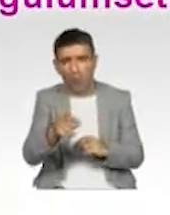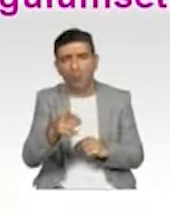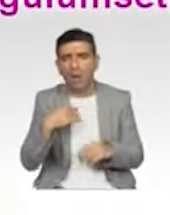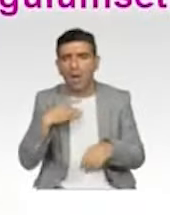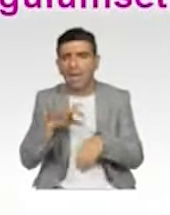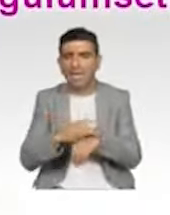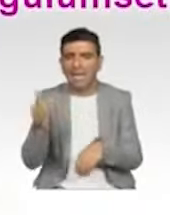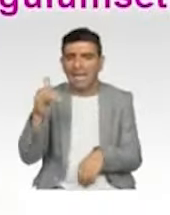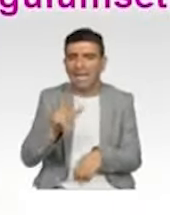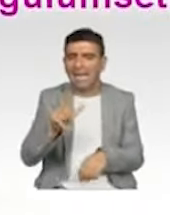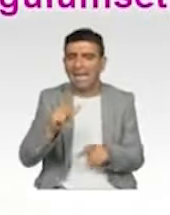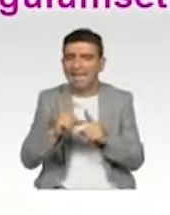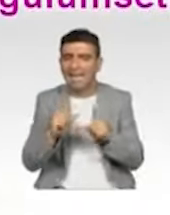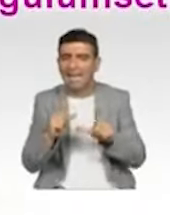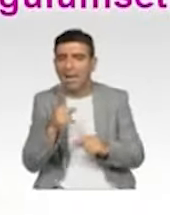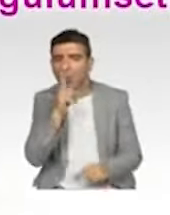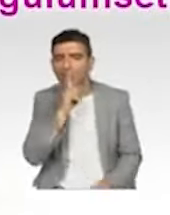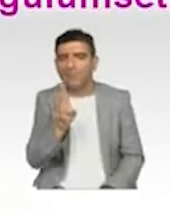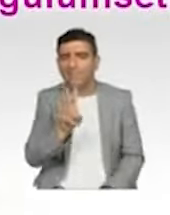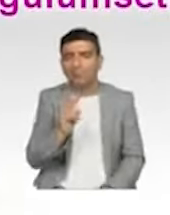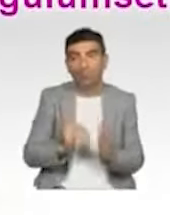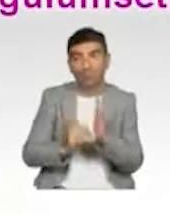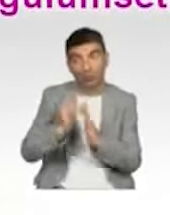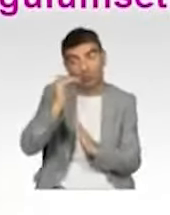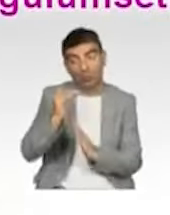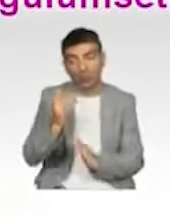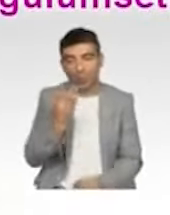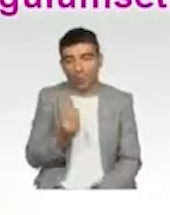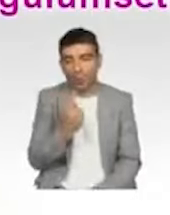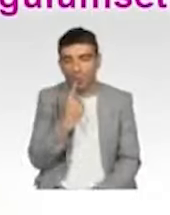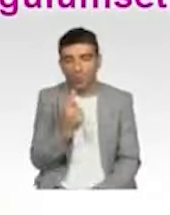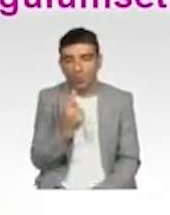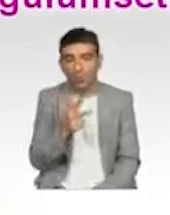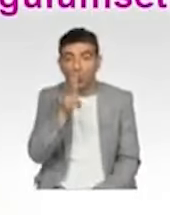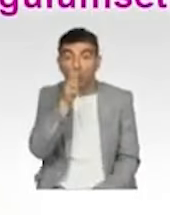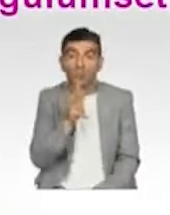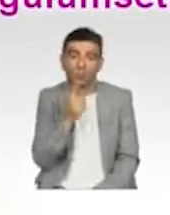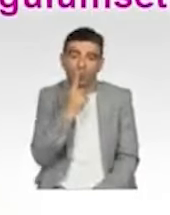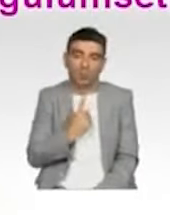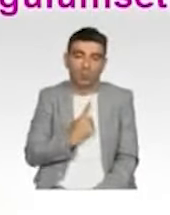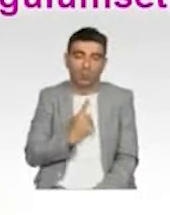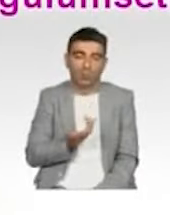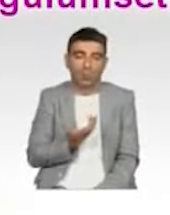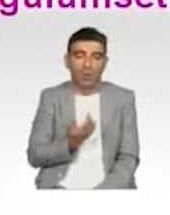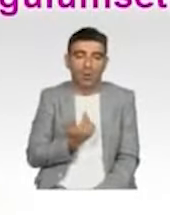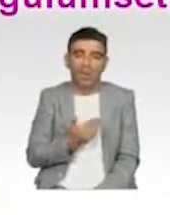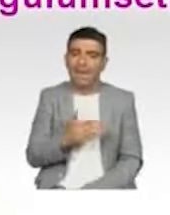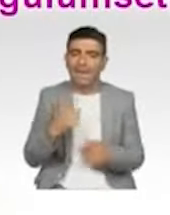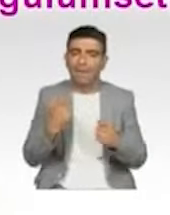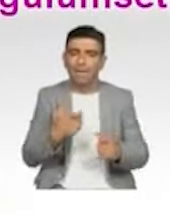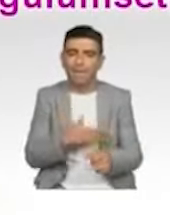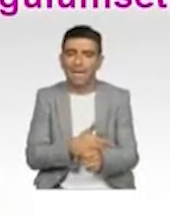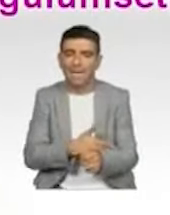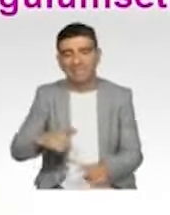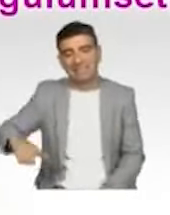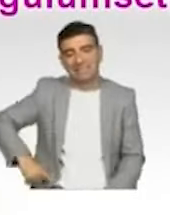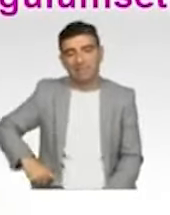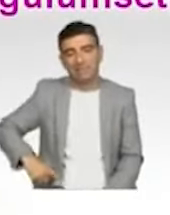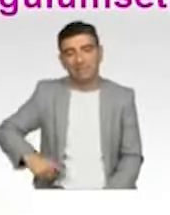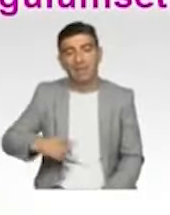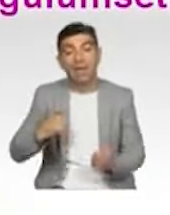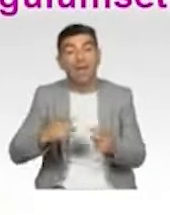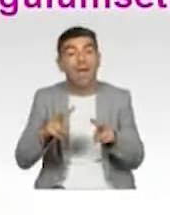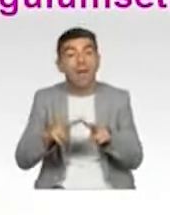sorarım. LDL kaç? İşte 120'nin üzerinde olması yüksek diyoruz. Hocam 300 LDL. Oo. Nerelisin? İzmirliyim hocam.